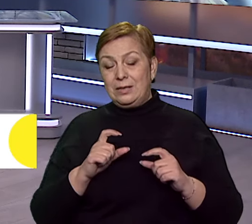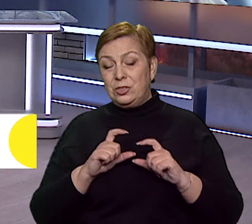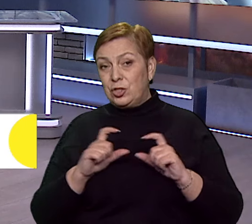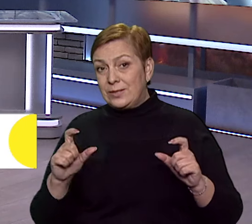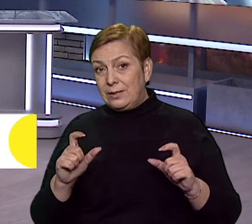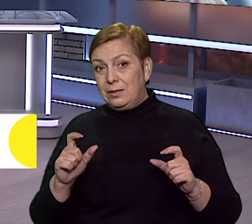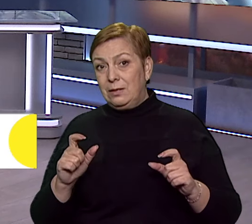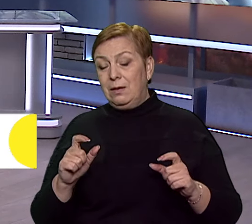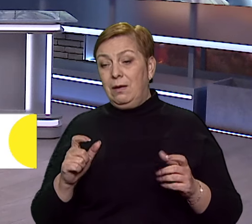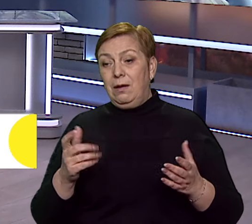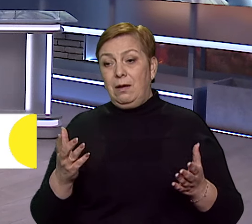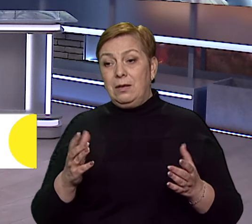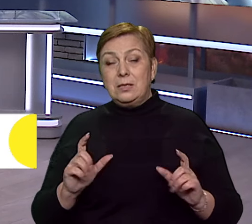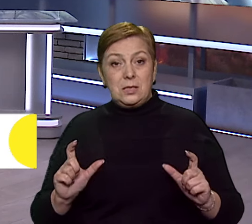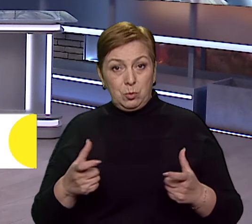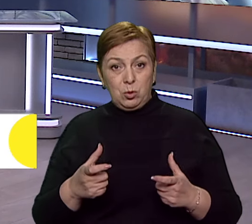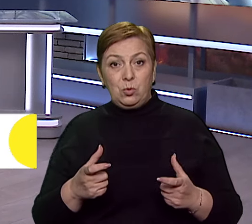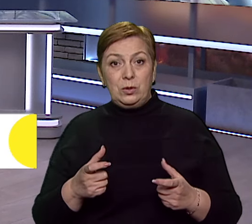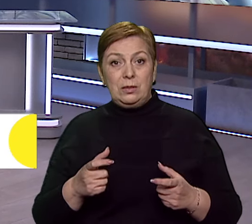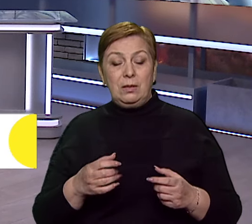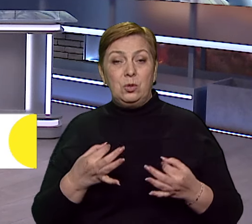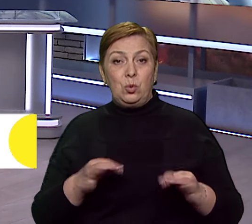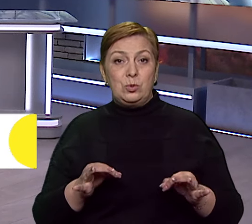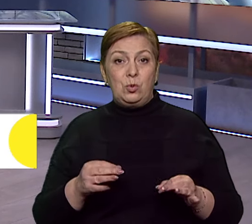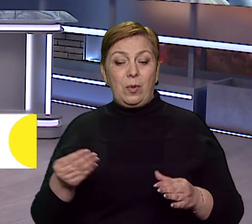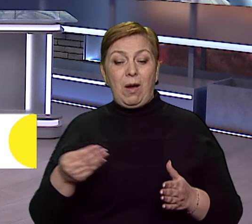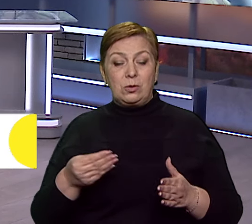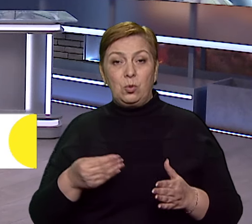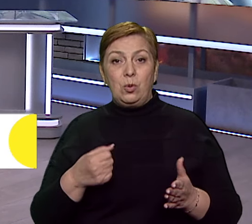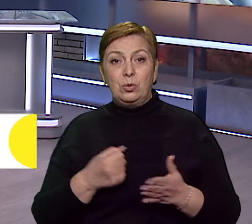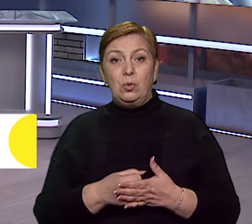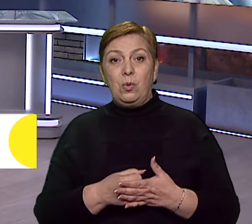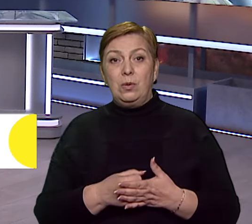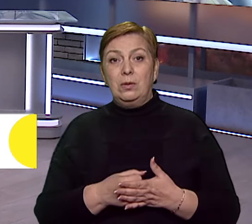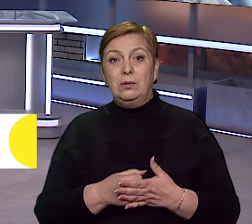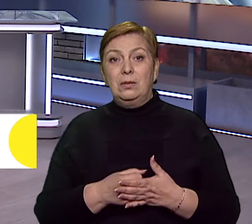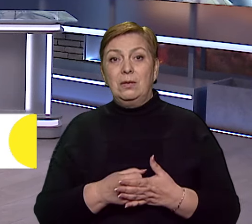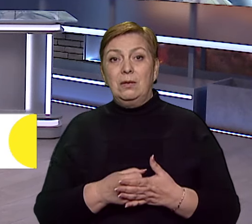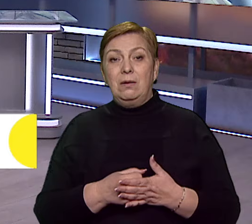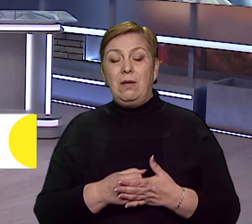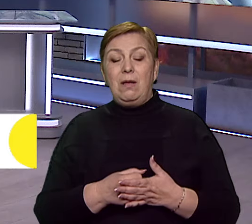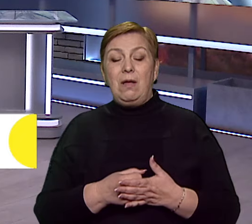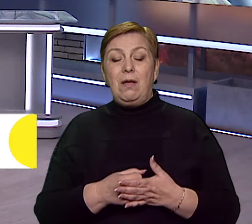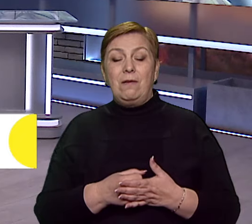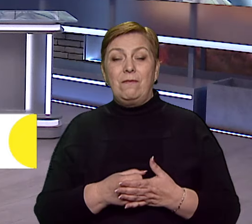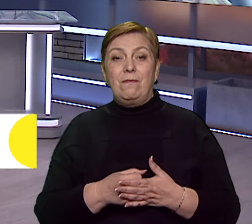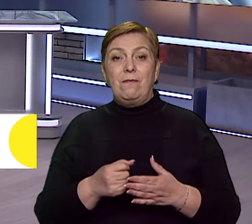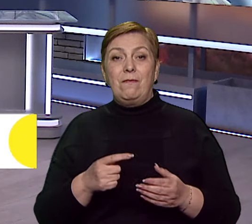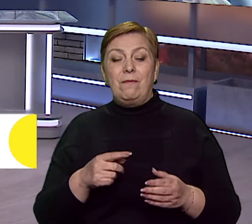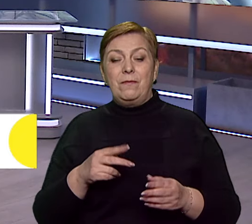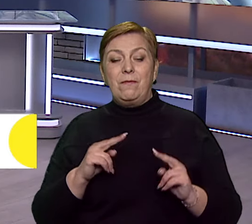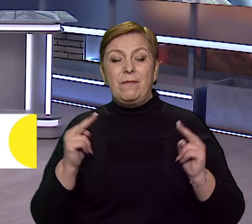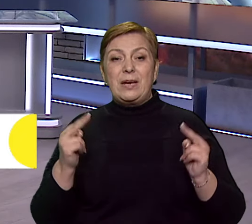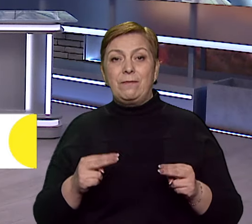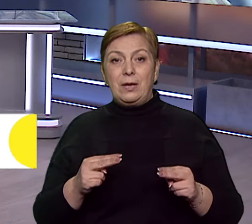даних військовослужбовців. Заблокуйте хоча б доступ цих карток до верифікації на сайт, подивимось, заведення коштів на